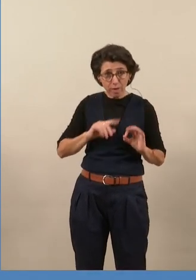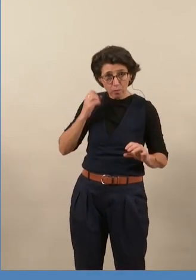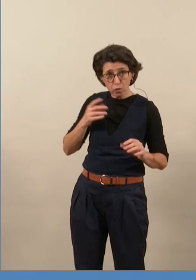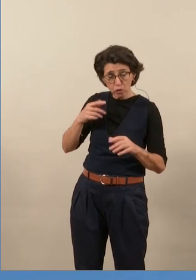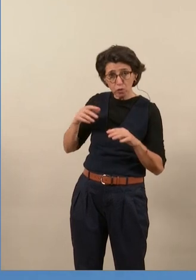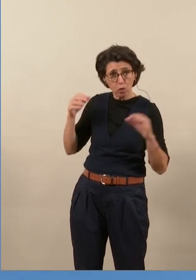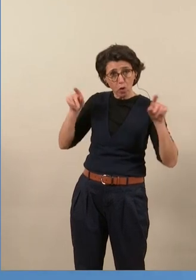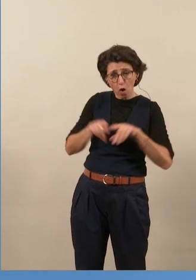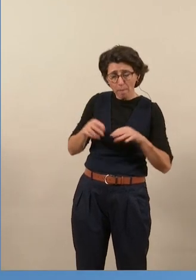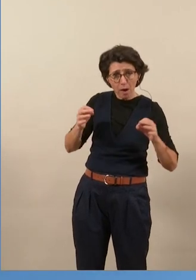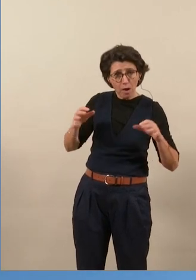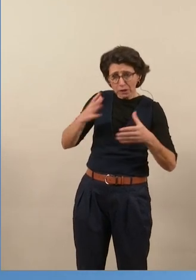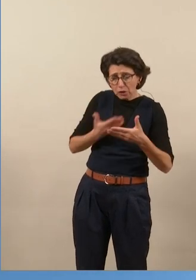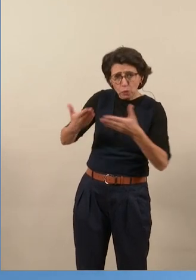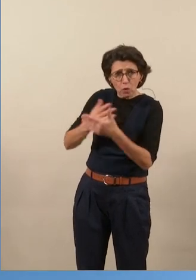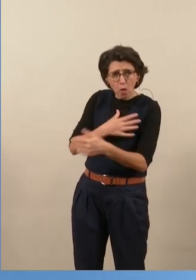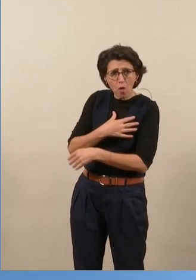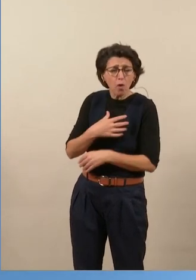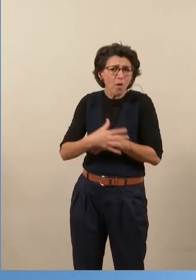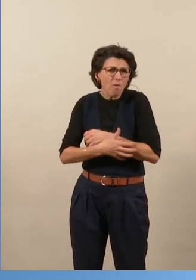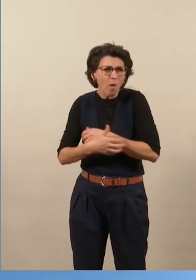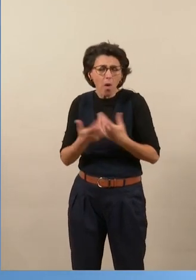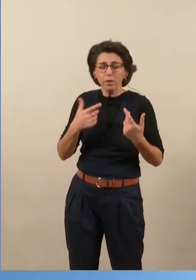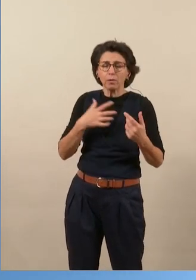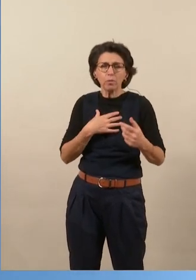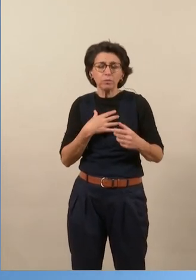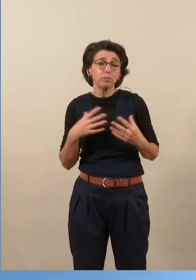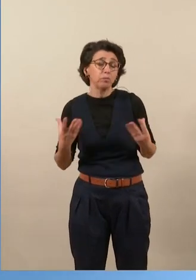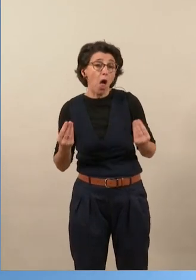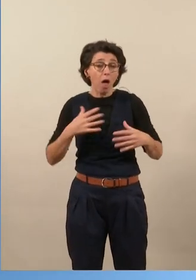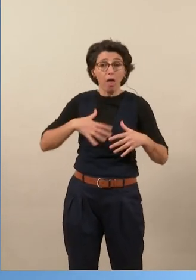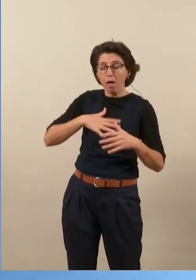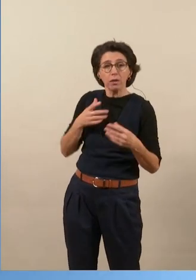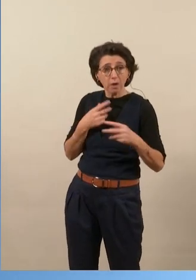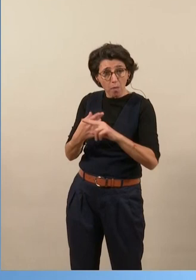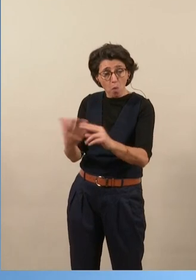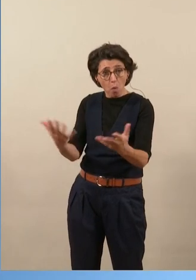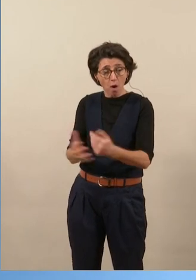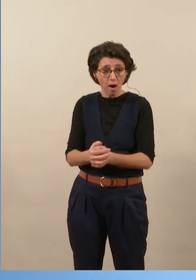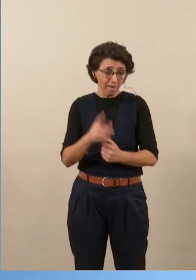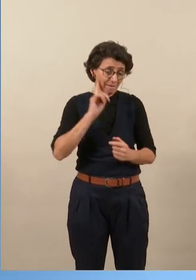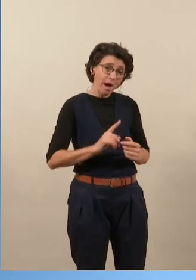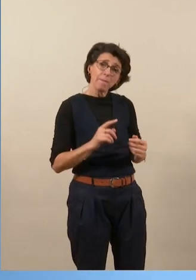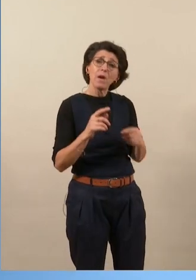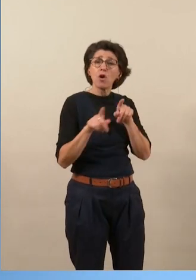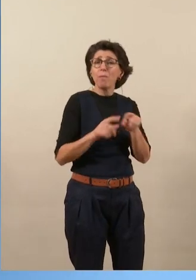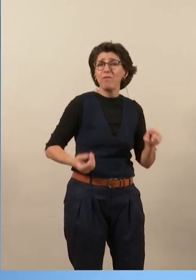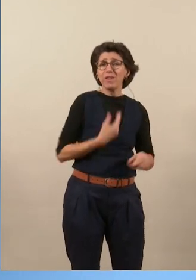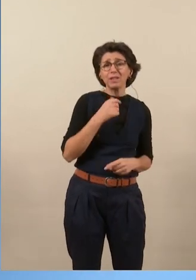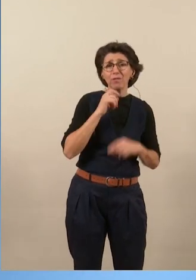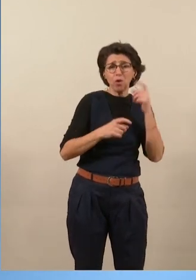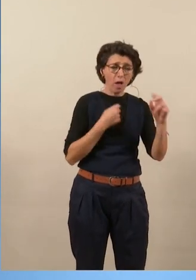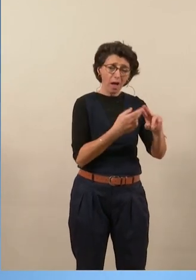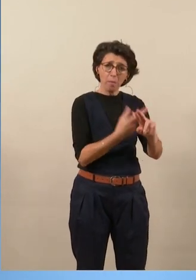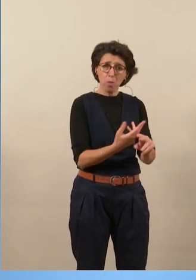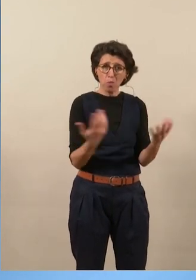de peur vous n'apportez que des réponses aux femmes victimes de violence et c'est un peu faiblard en plus quatre places d'accueil d'urgence et